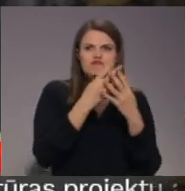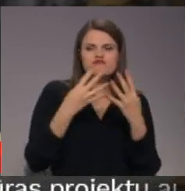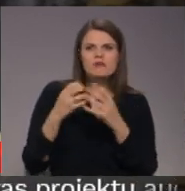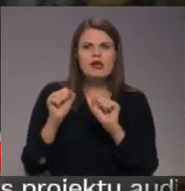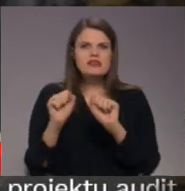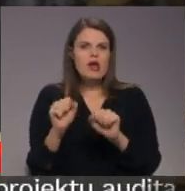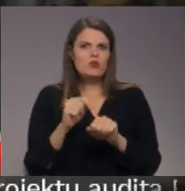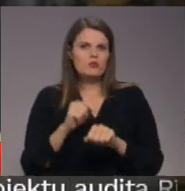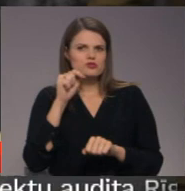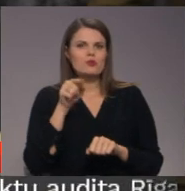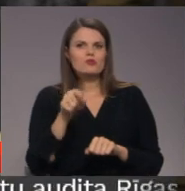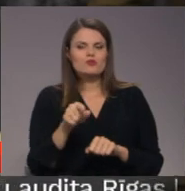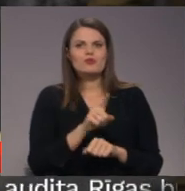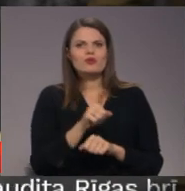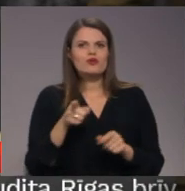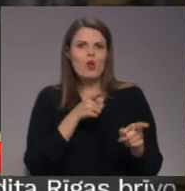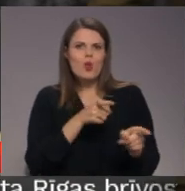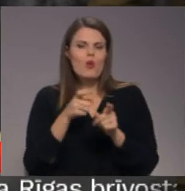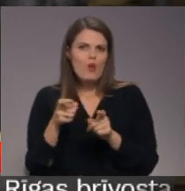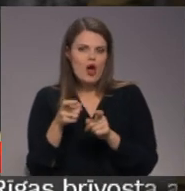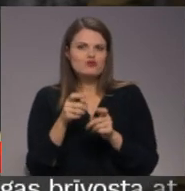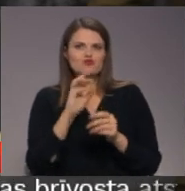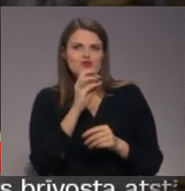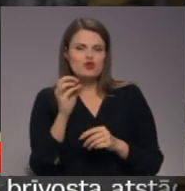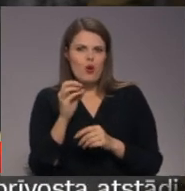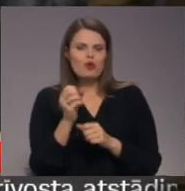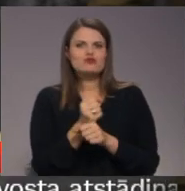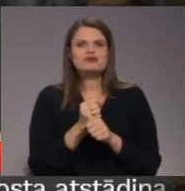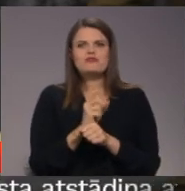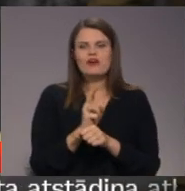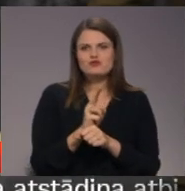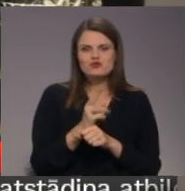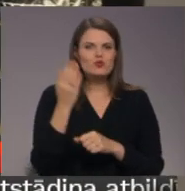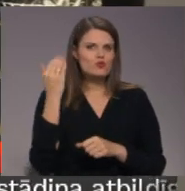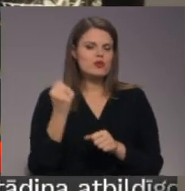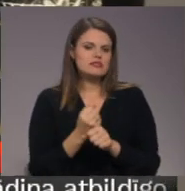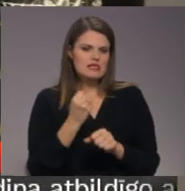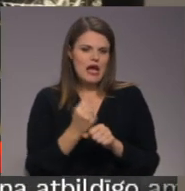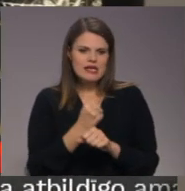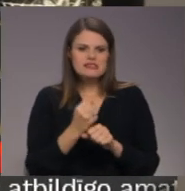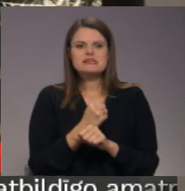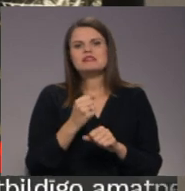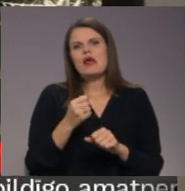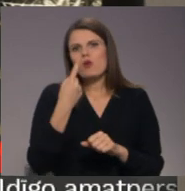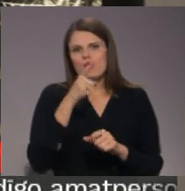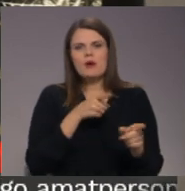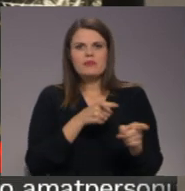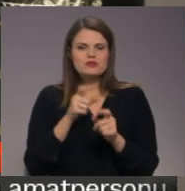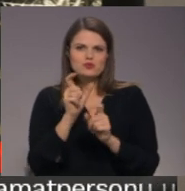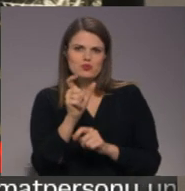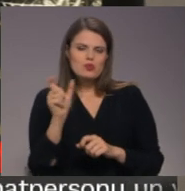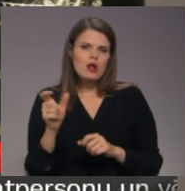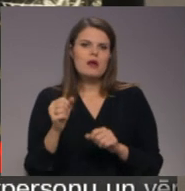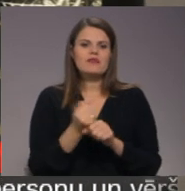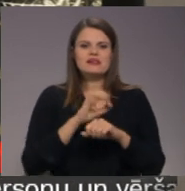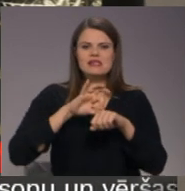svečturi, kurus arī ierakumus patiešām karavīri veidoja. Tajā laikā bija ierakuma rūpniecība. No lādiņiem veidoja gan gredzenus,